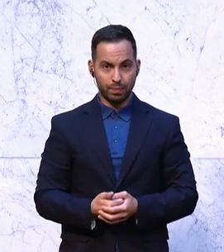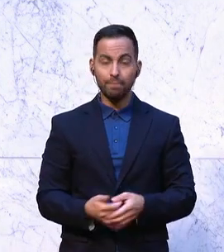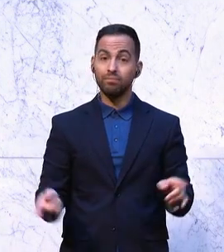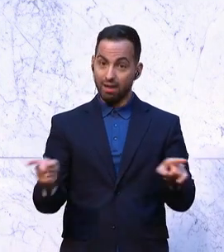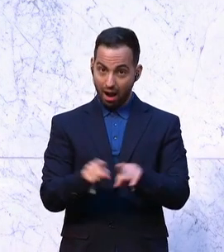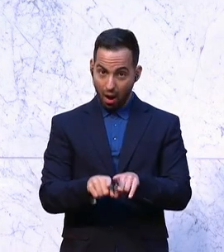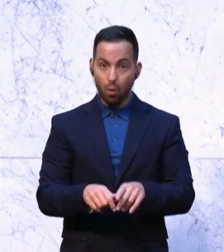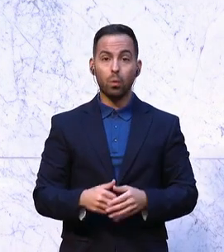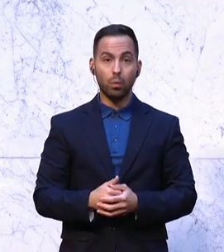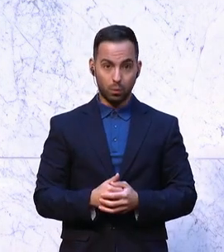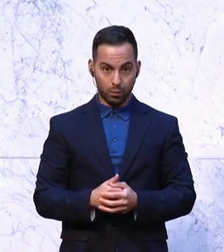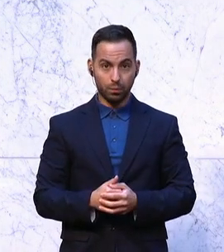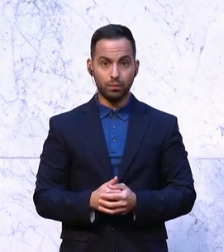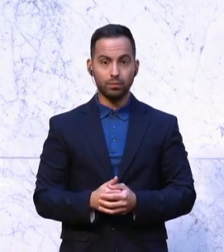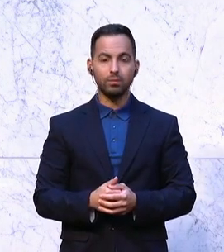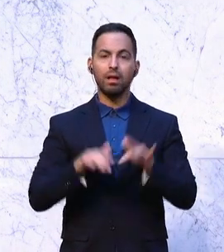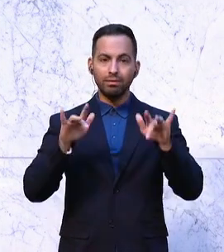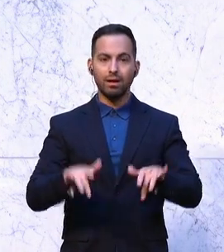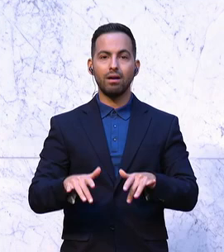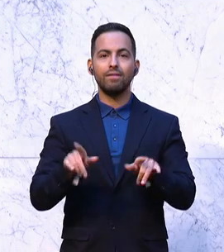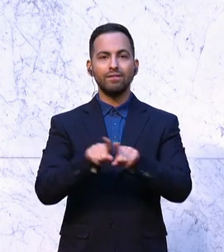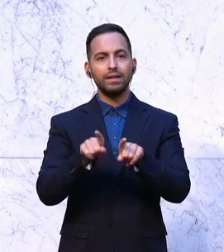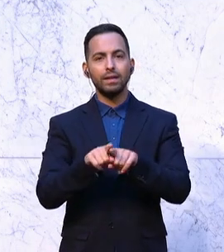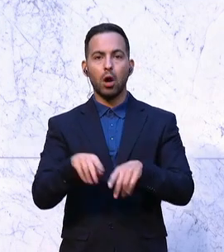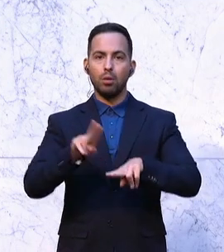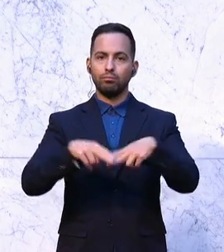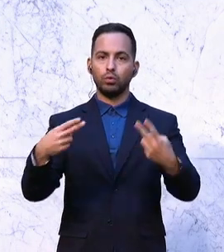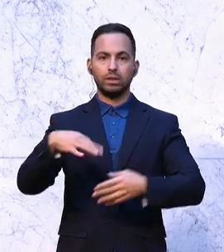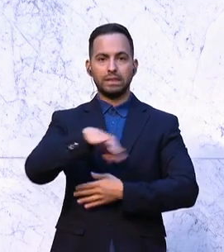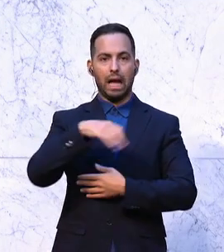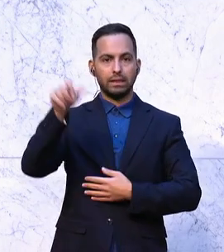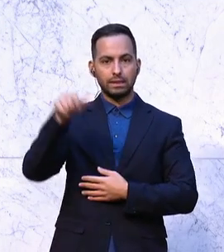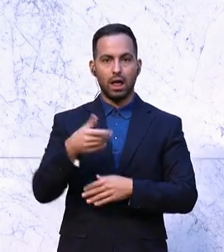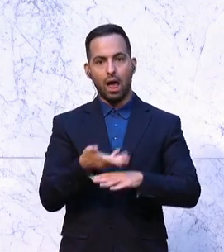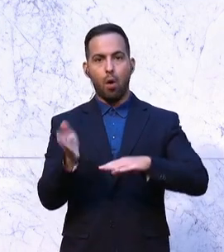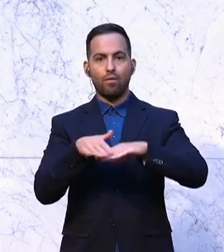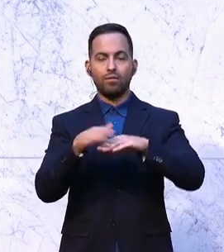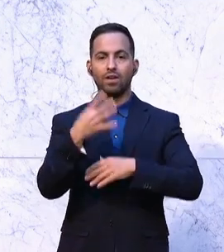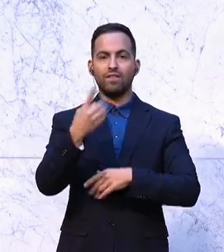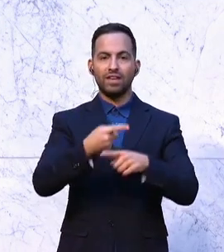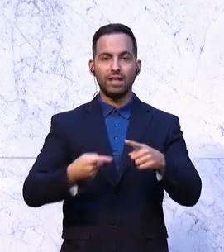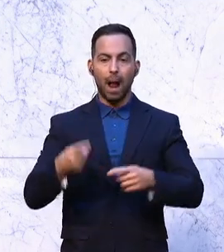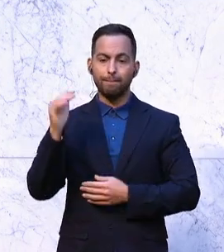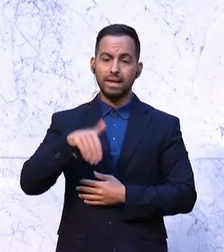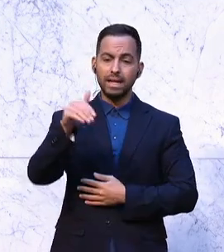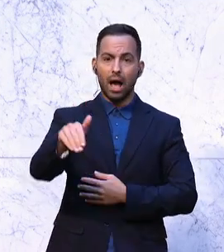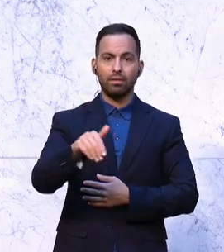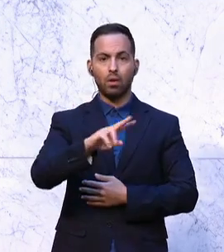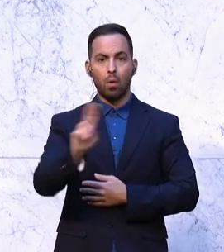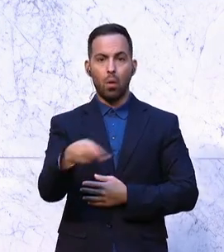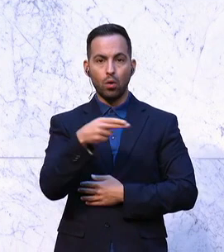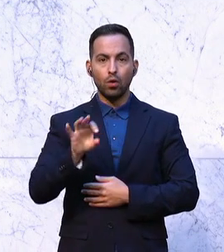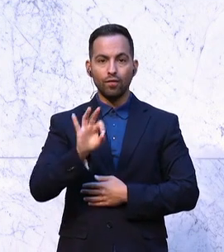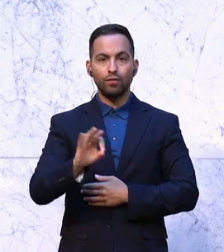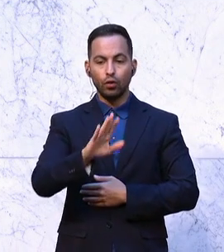auch die vollmundigen Verheißungen des Bundeskanzlers, 4,5 Milliarden für die Kinderbildung,